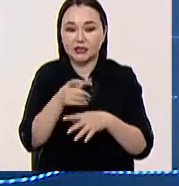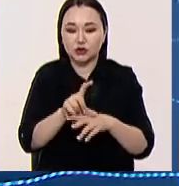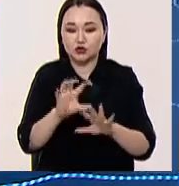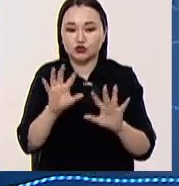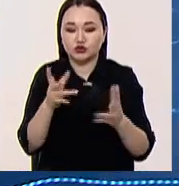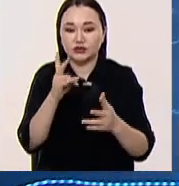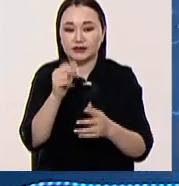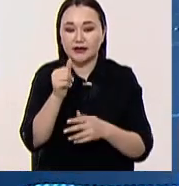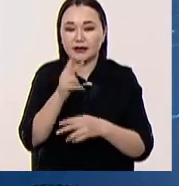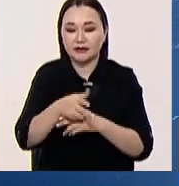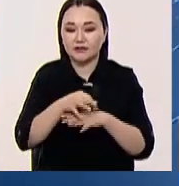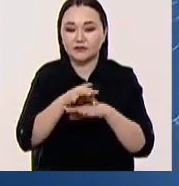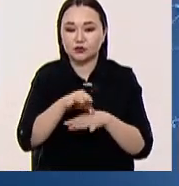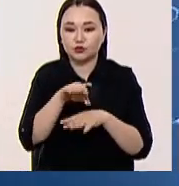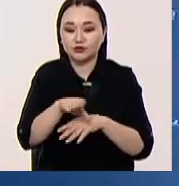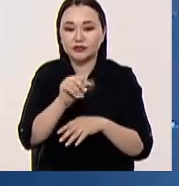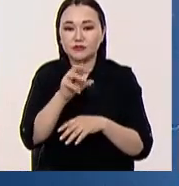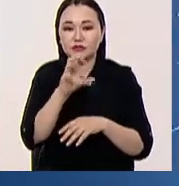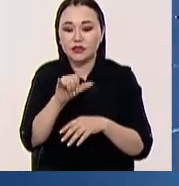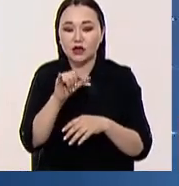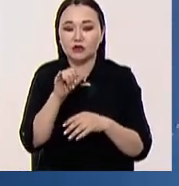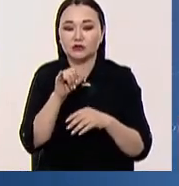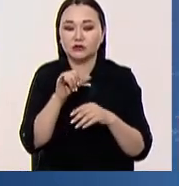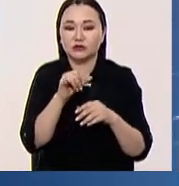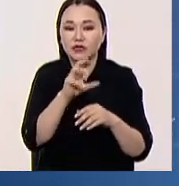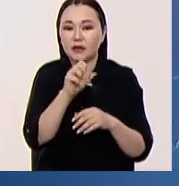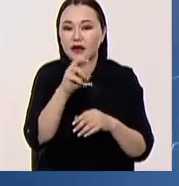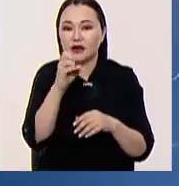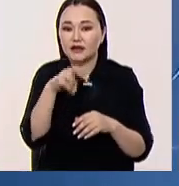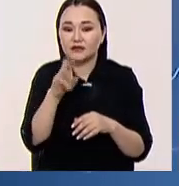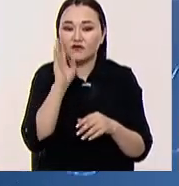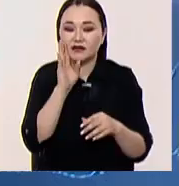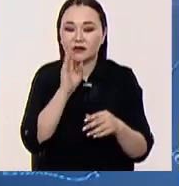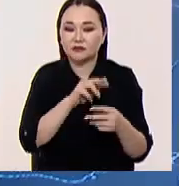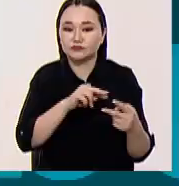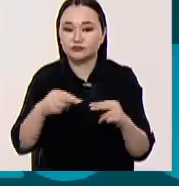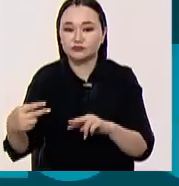произошел на канале, ведущем от Темиртауской электростанции к Самаркандскому водохранилищу.